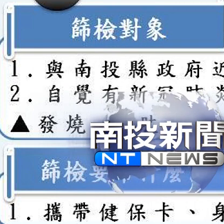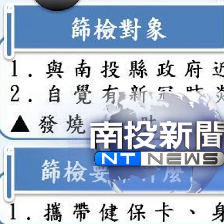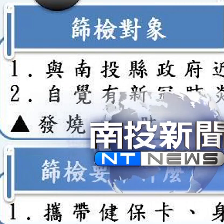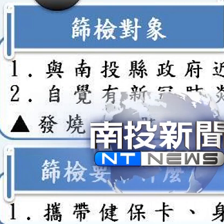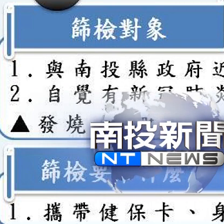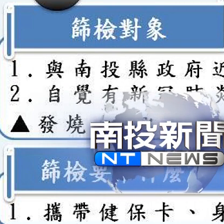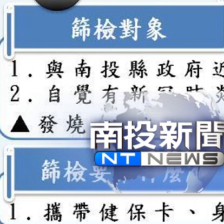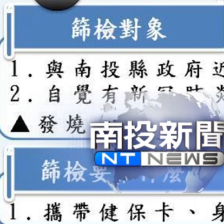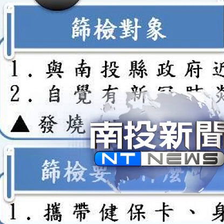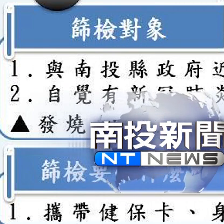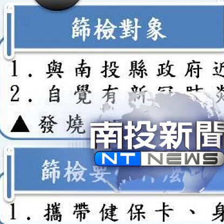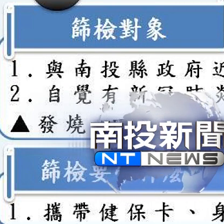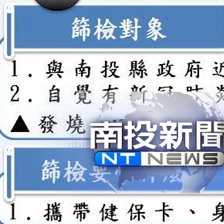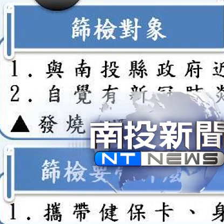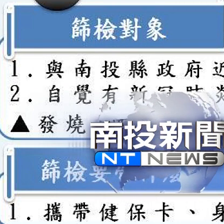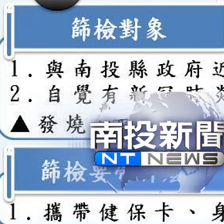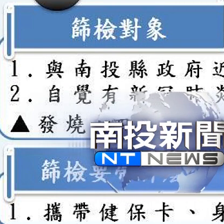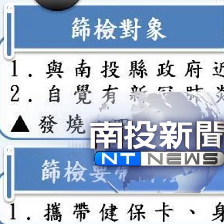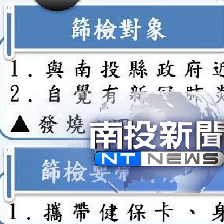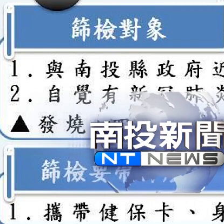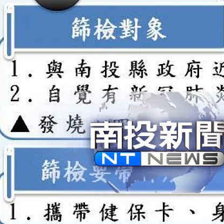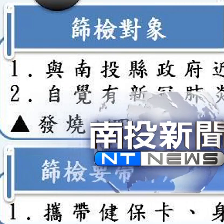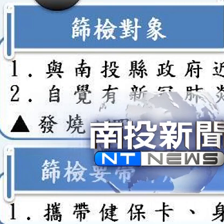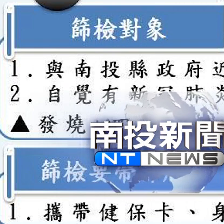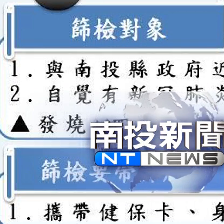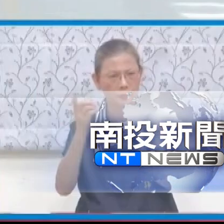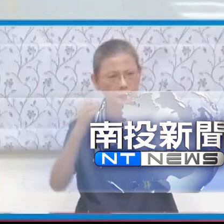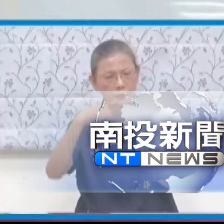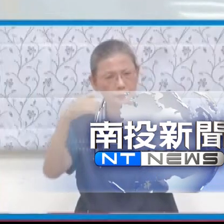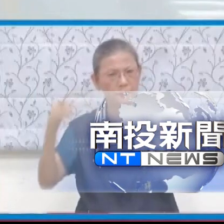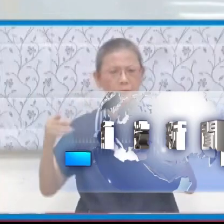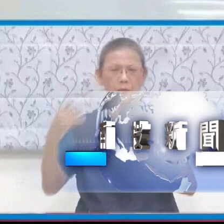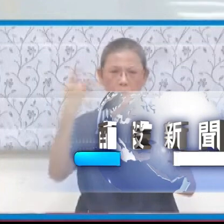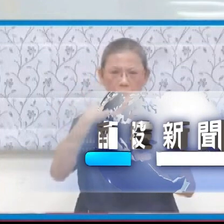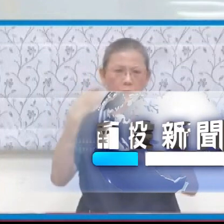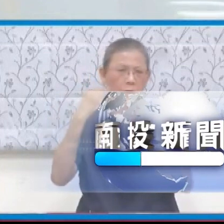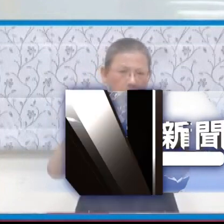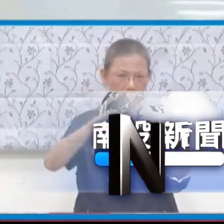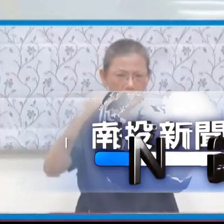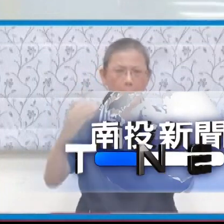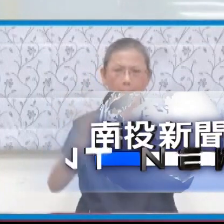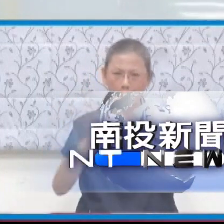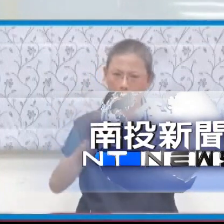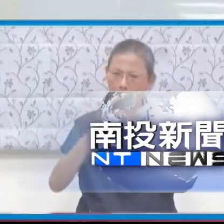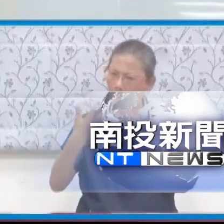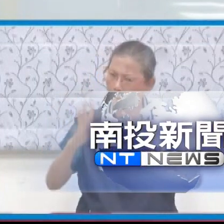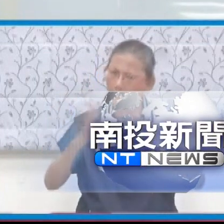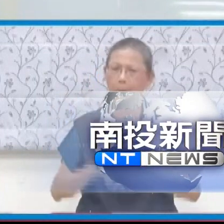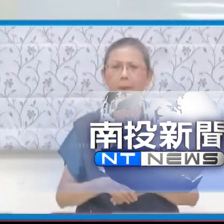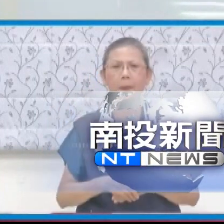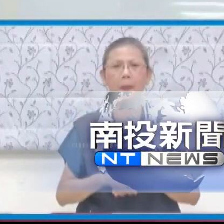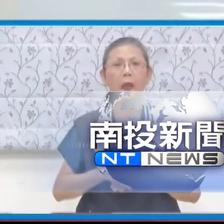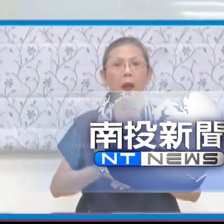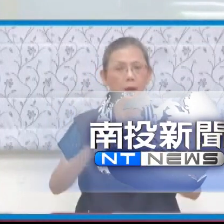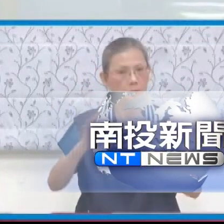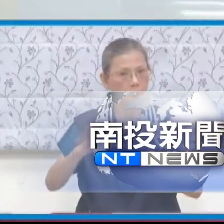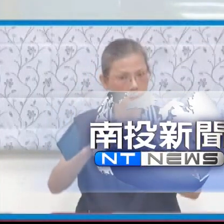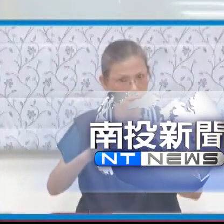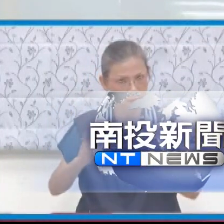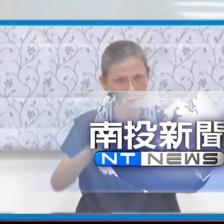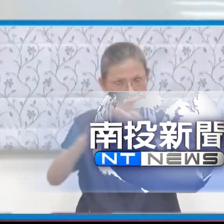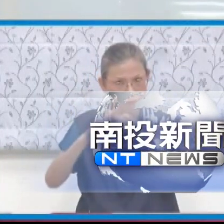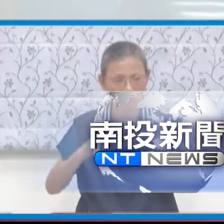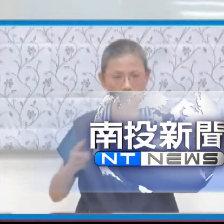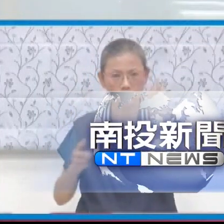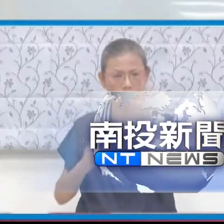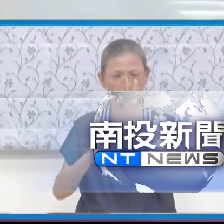栋第三顶峡谷台江站。 那不过我们还是对于像草屯这样的一个地区，我们还是不敢掉以轻心